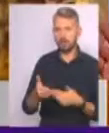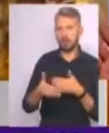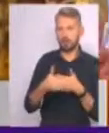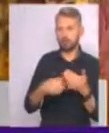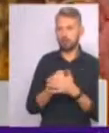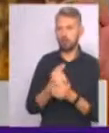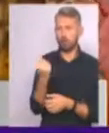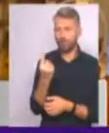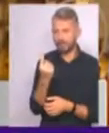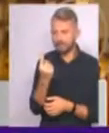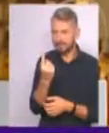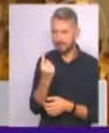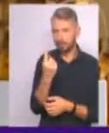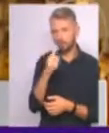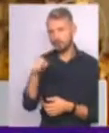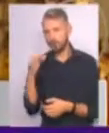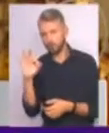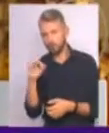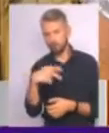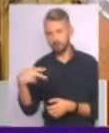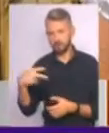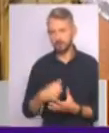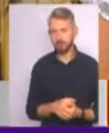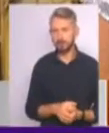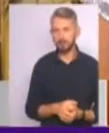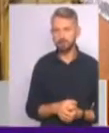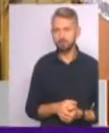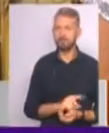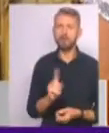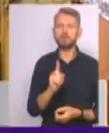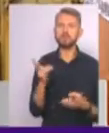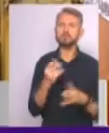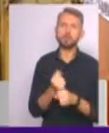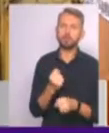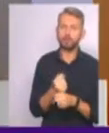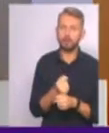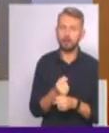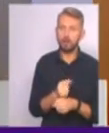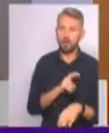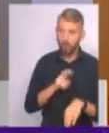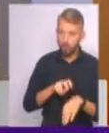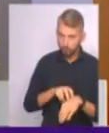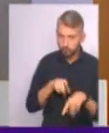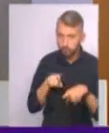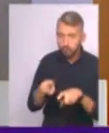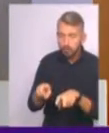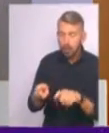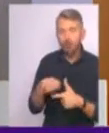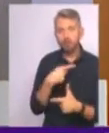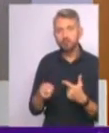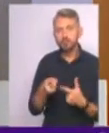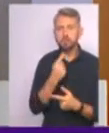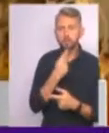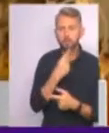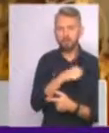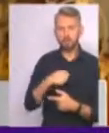одиниці, давайте так говорити, ближчий до одиниці, що їй треба робити? Звертатись до лікаря чи намагатись